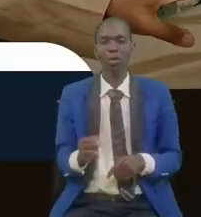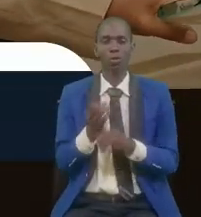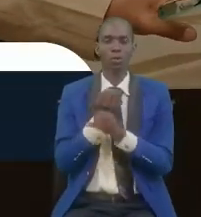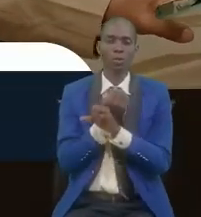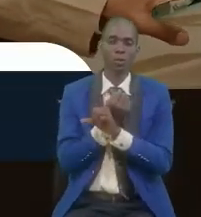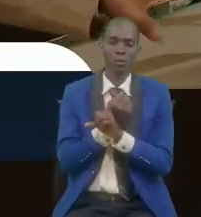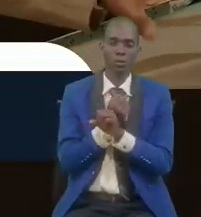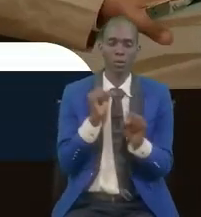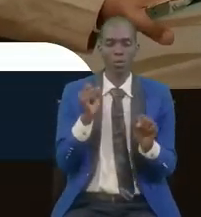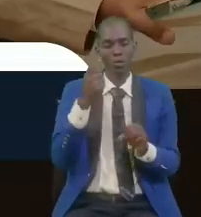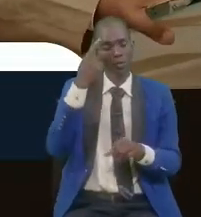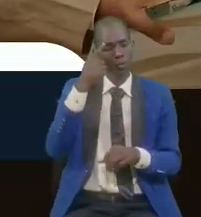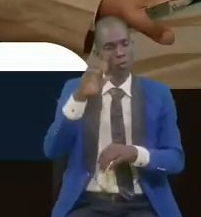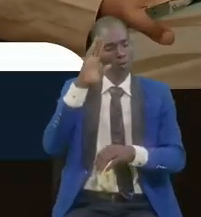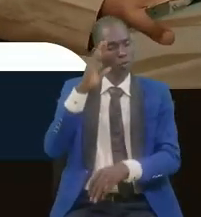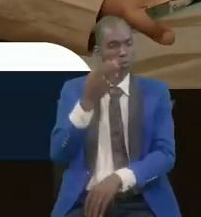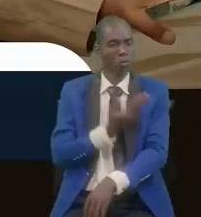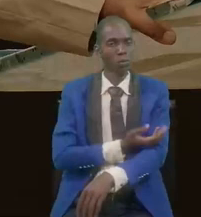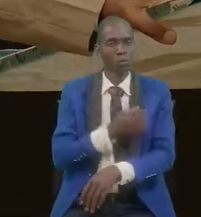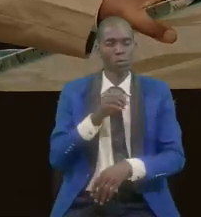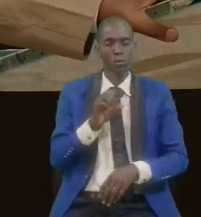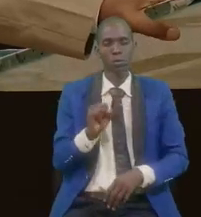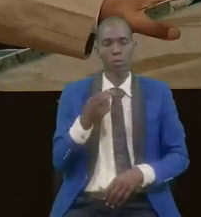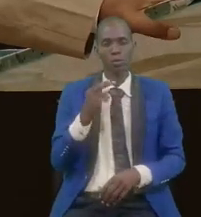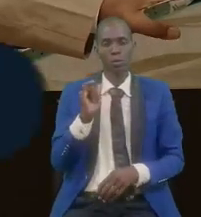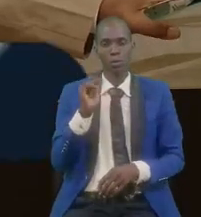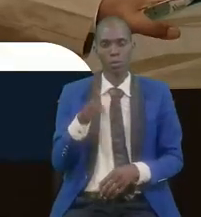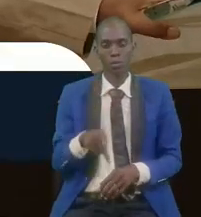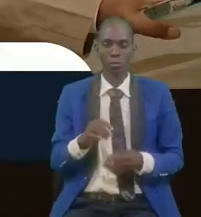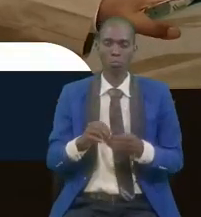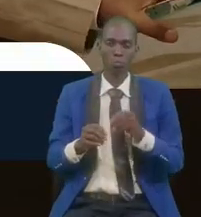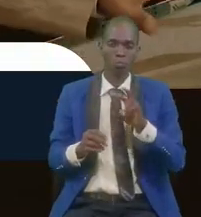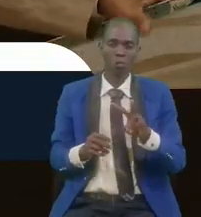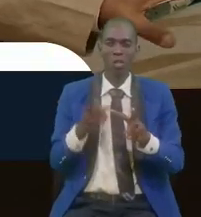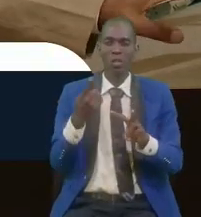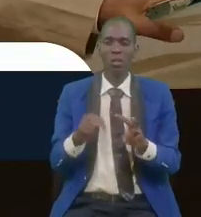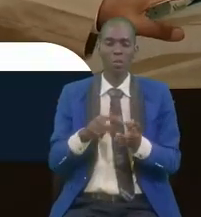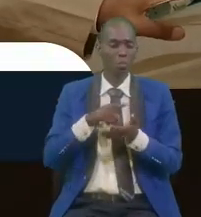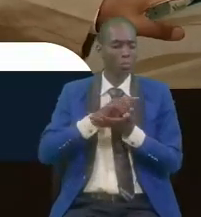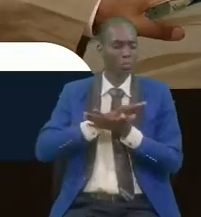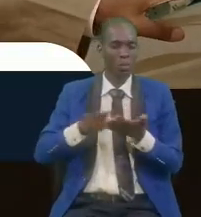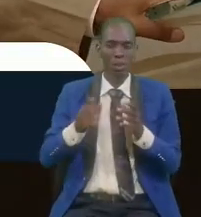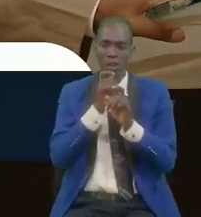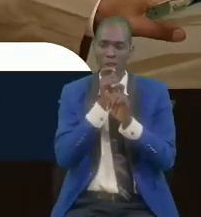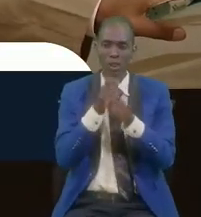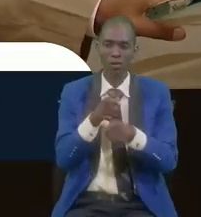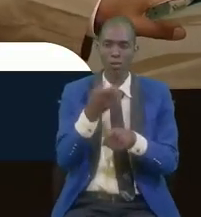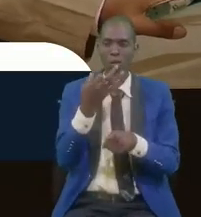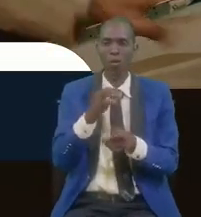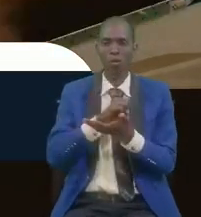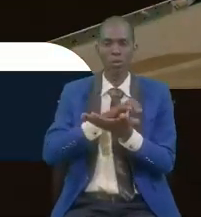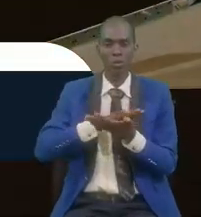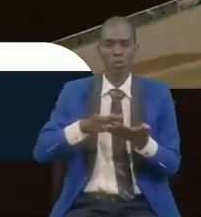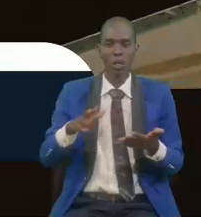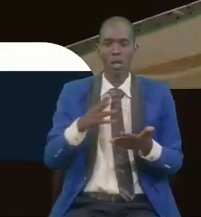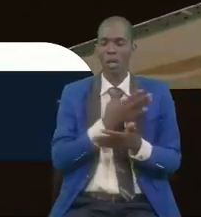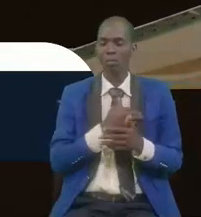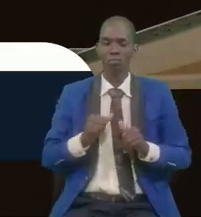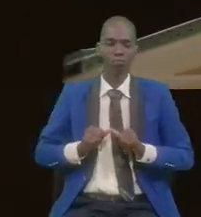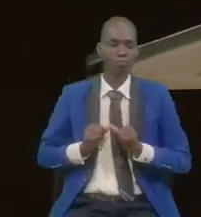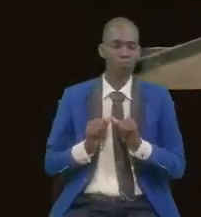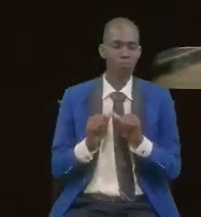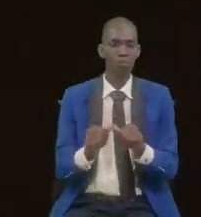la filiation. 2. Le don purificateur de la sanctification et la fermeté.